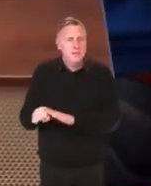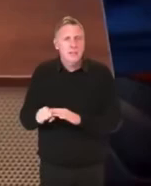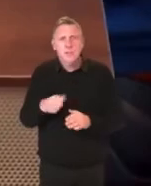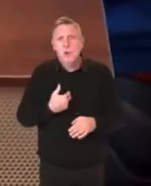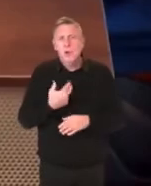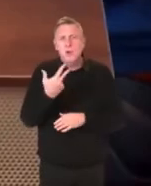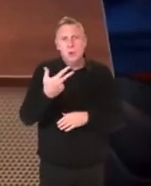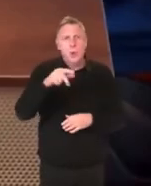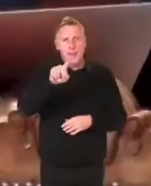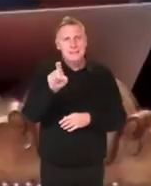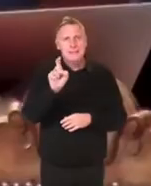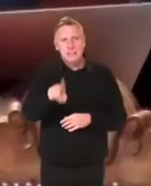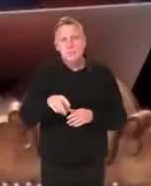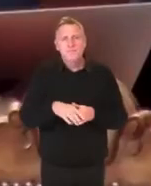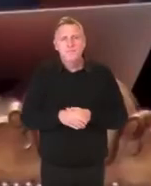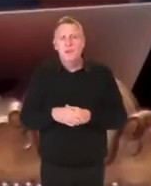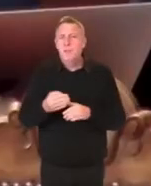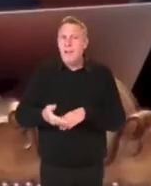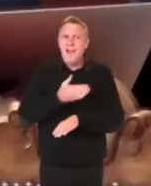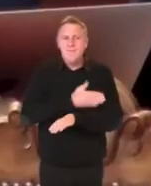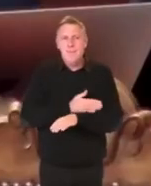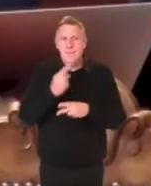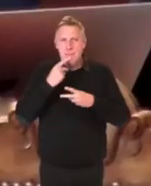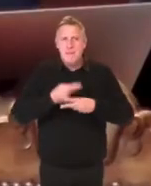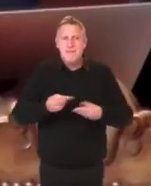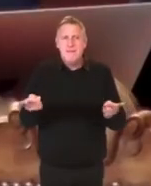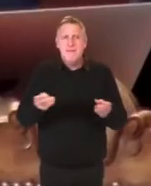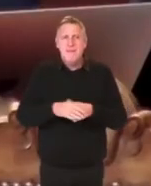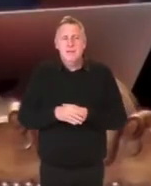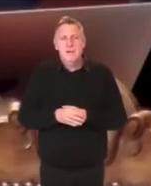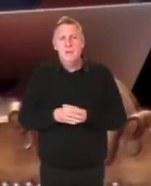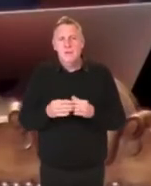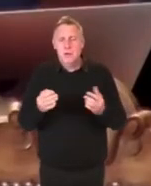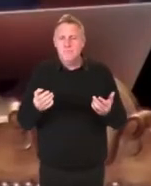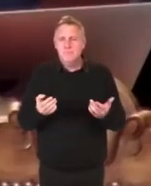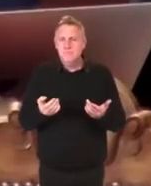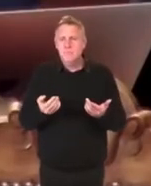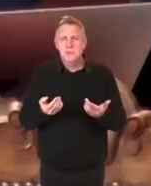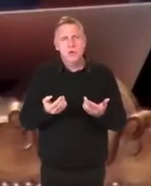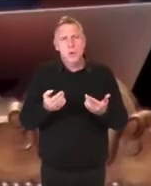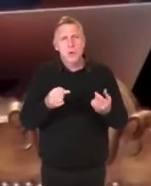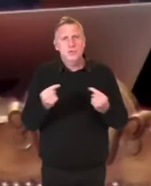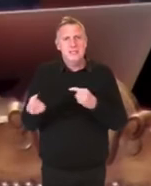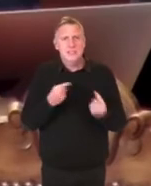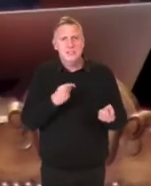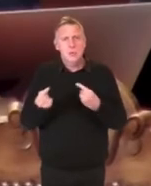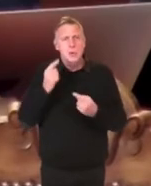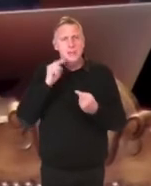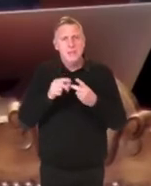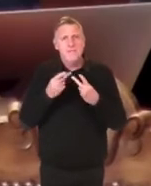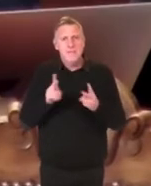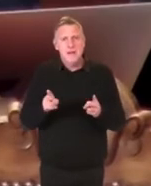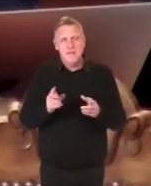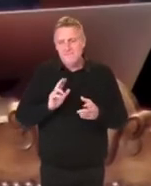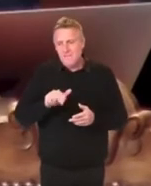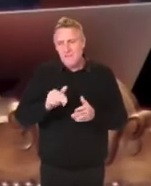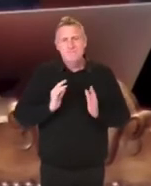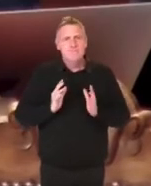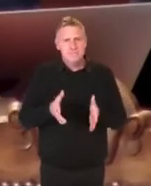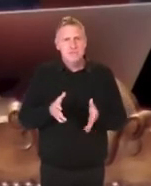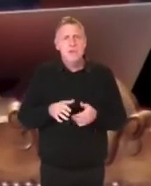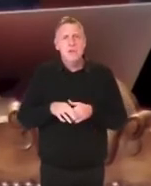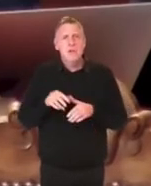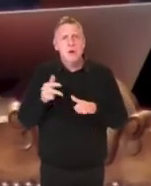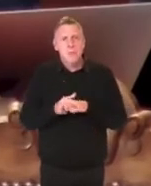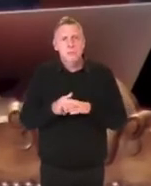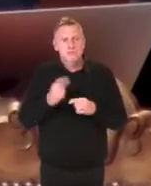questions, dire simplement en préambule que la concertation métropolitaine va être lancée, donc c'est très d'actualité de mon point de vue, et par ailleurs